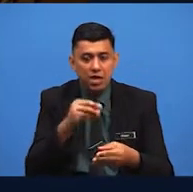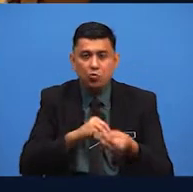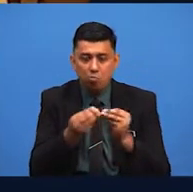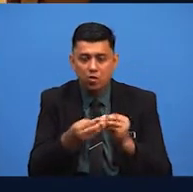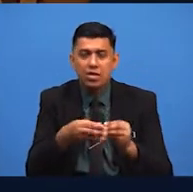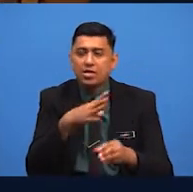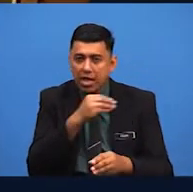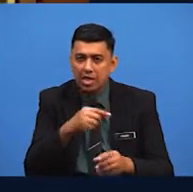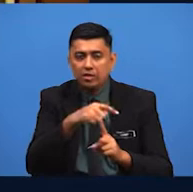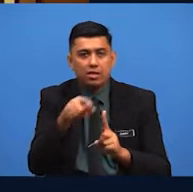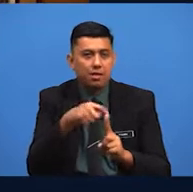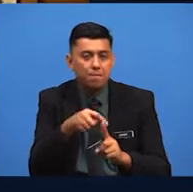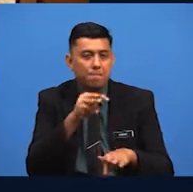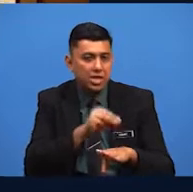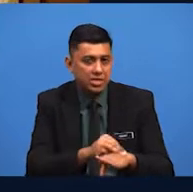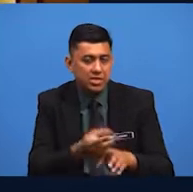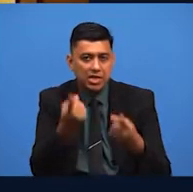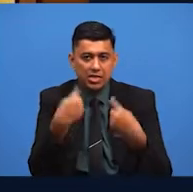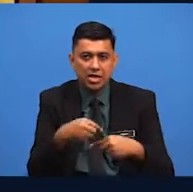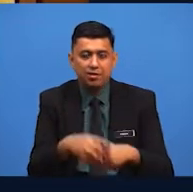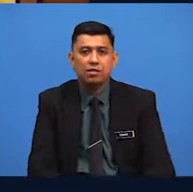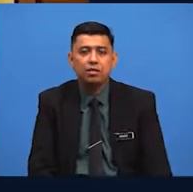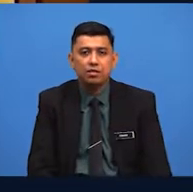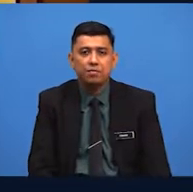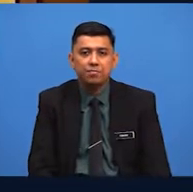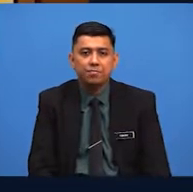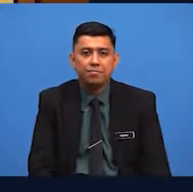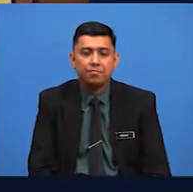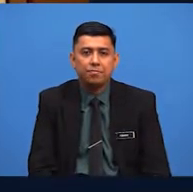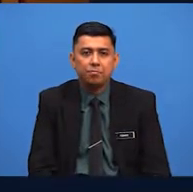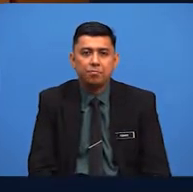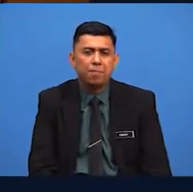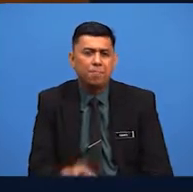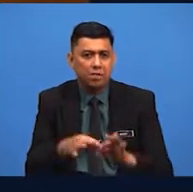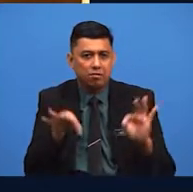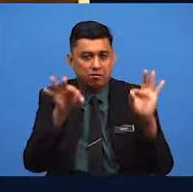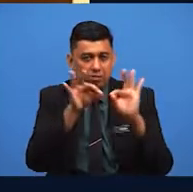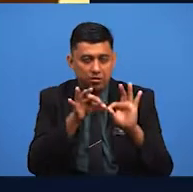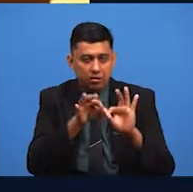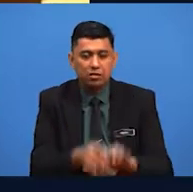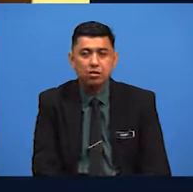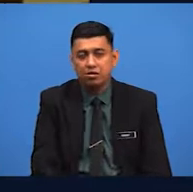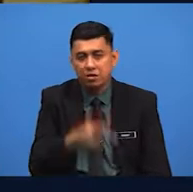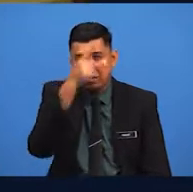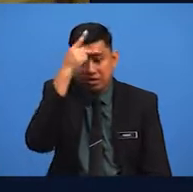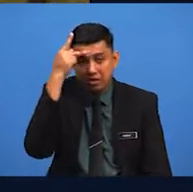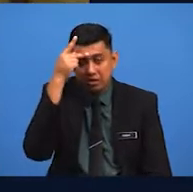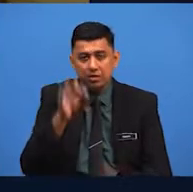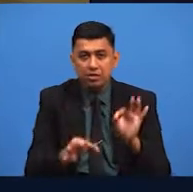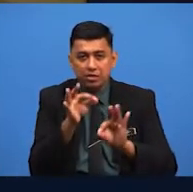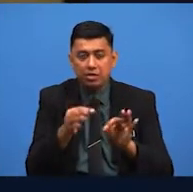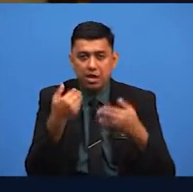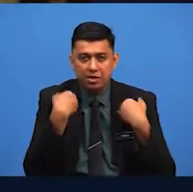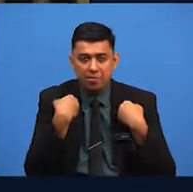tarikh dan masa mereka datang ke restoran Pak Saleh tadi. Ini penting kerana jika ada kes